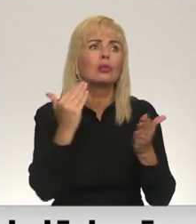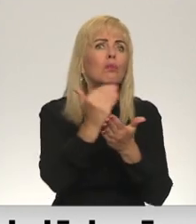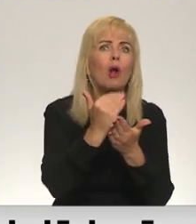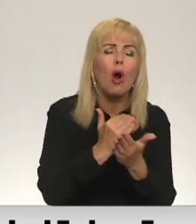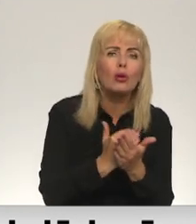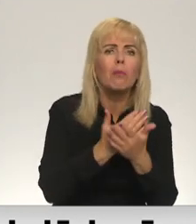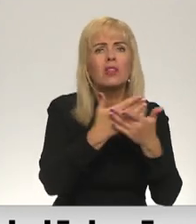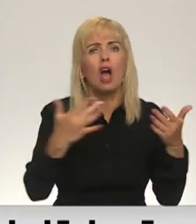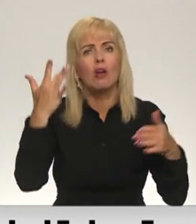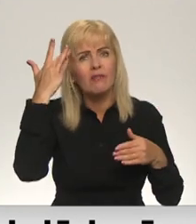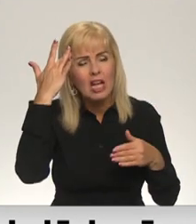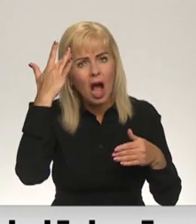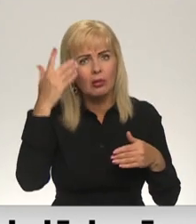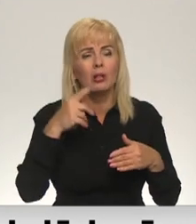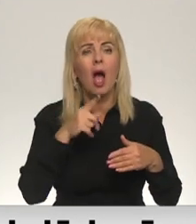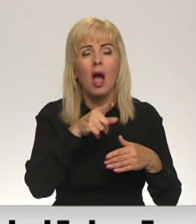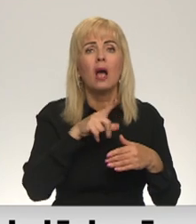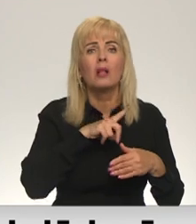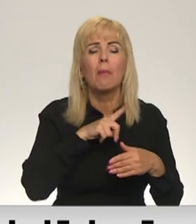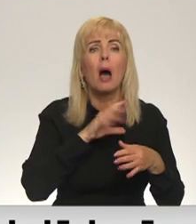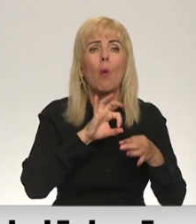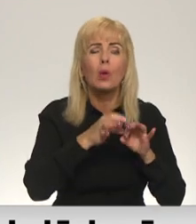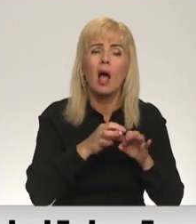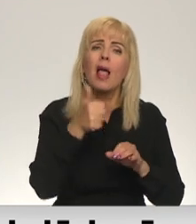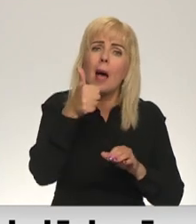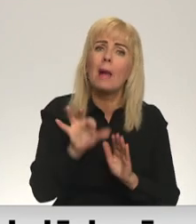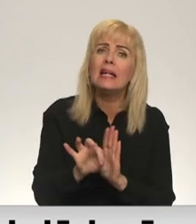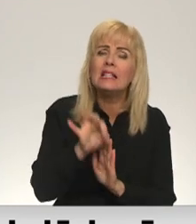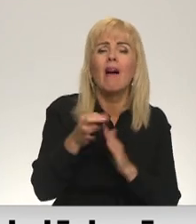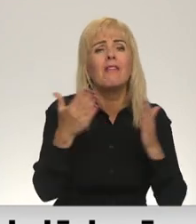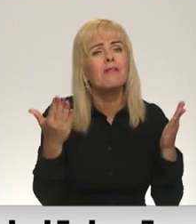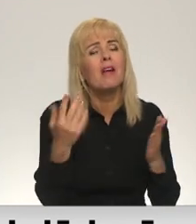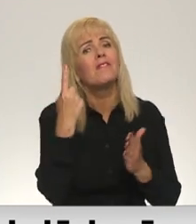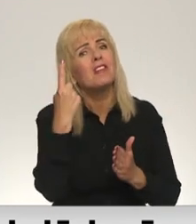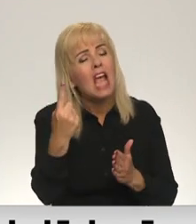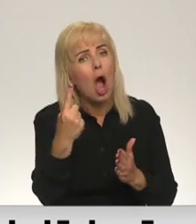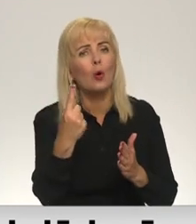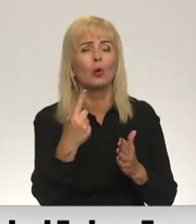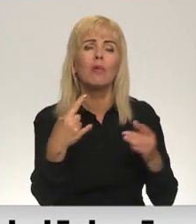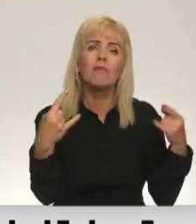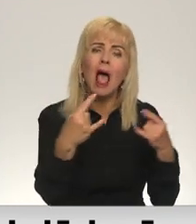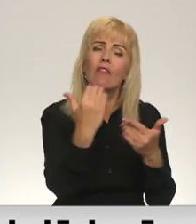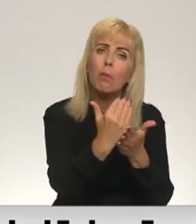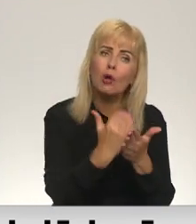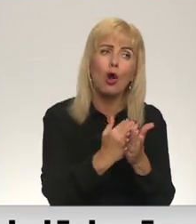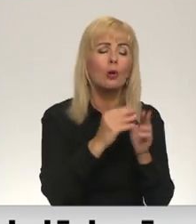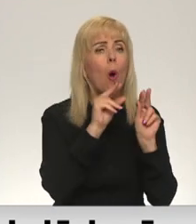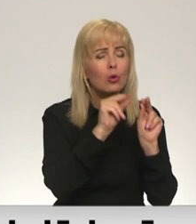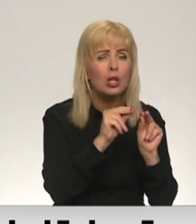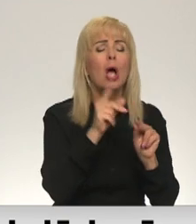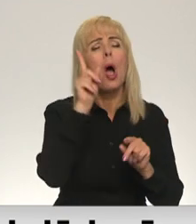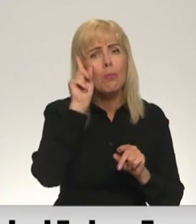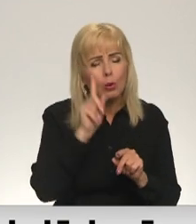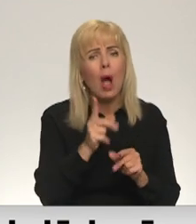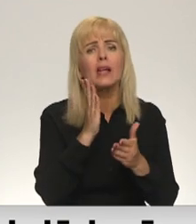dažādus viedokļus un tagad esam analītiķi tajā lietā. Ja? Izvēlamies tomēr kaut kādu vienu mēdī, kam uzticamies, ja? Informētiem jābūt, bet